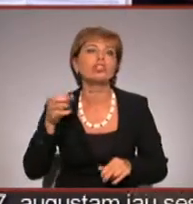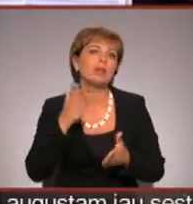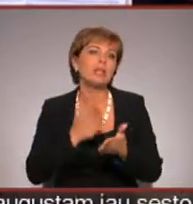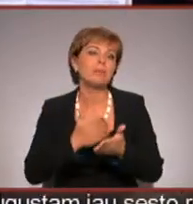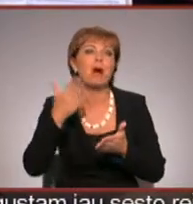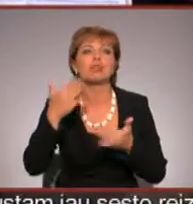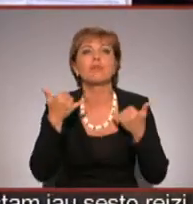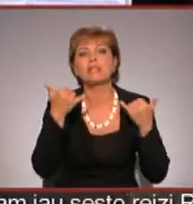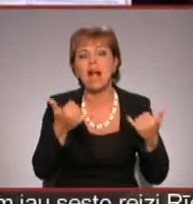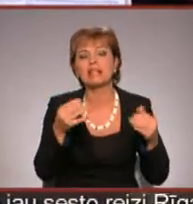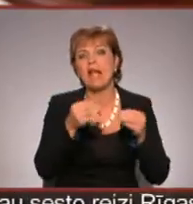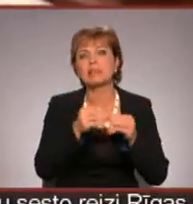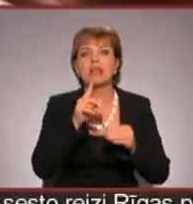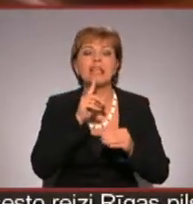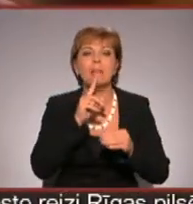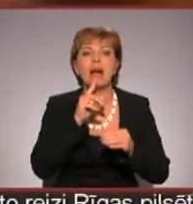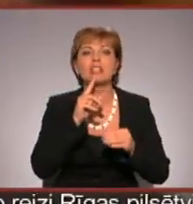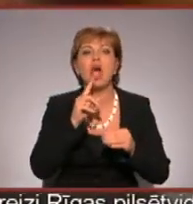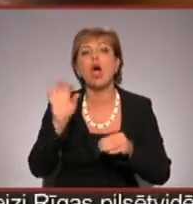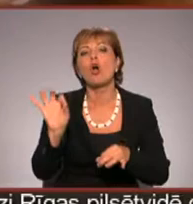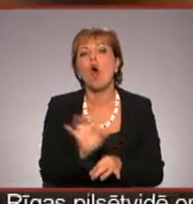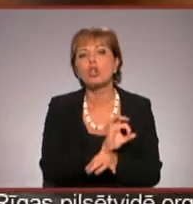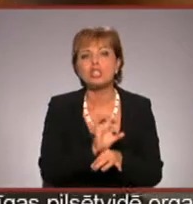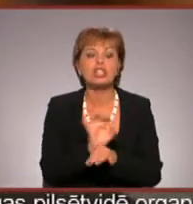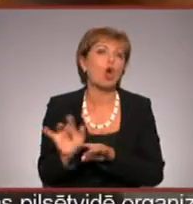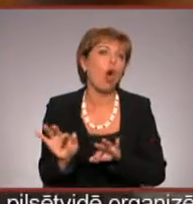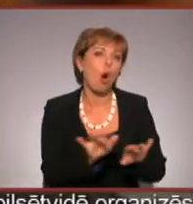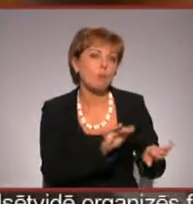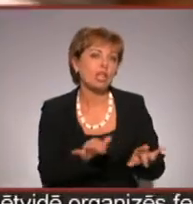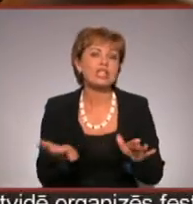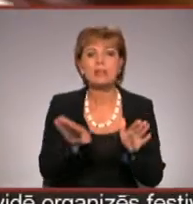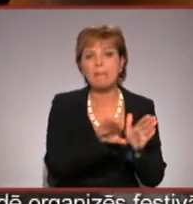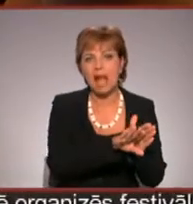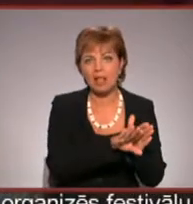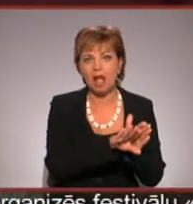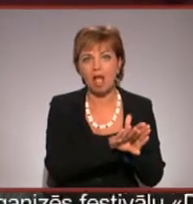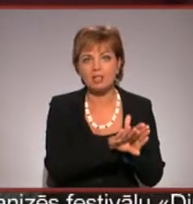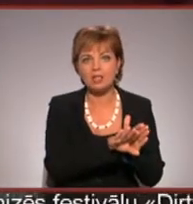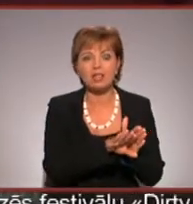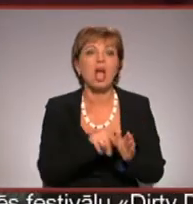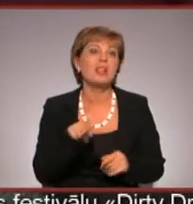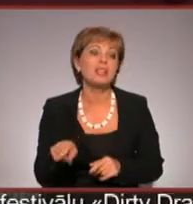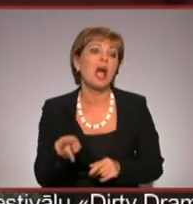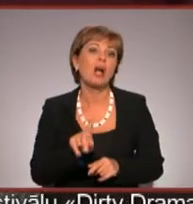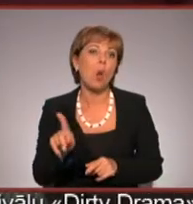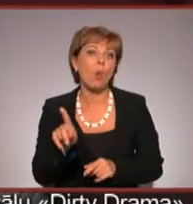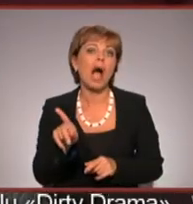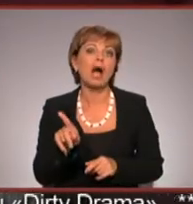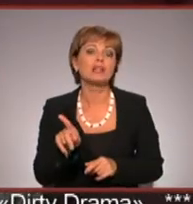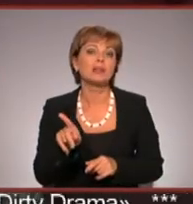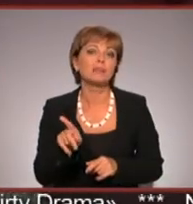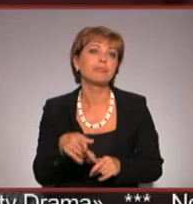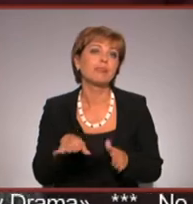notikumam radītais 10. Liepājas koncerts. Arī pats komponists piedalīsies tajā. Tie, kuri tomēr kaut kādā ziņā